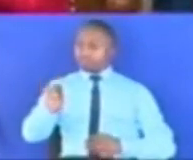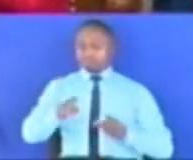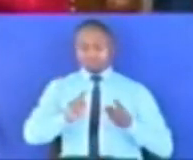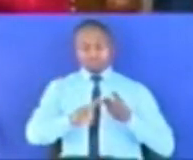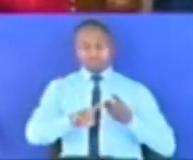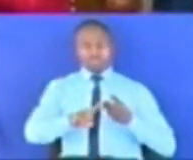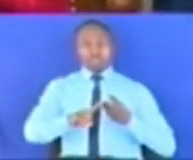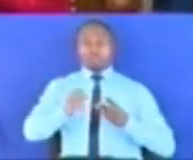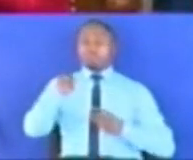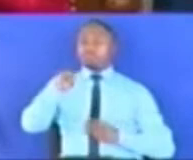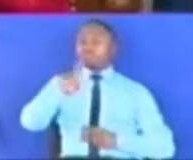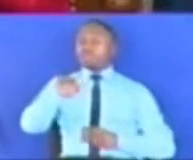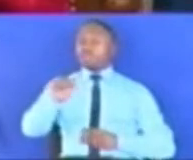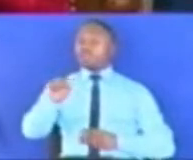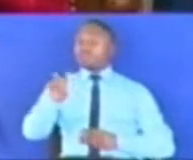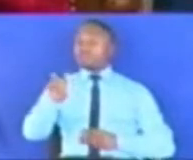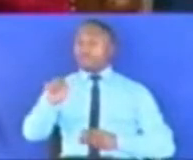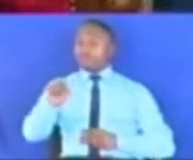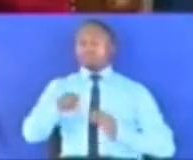Christine Mzava ajiandae.